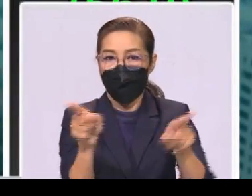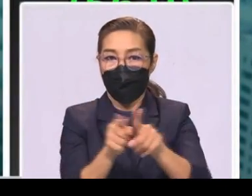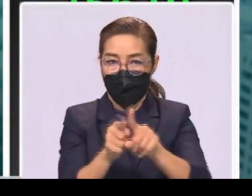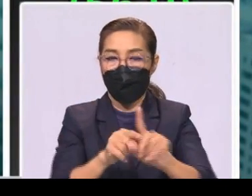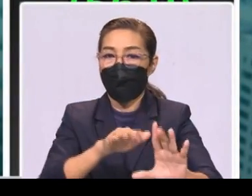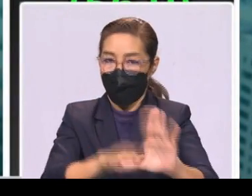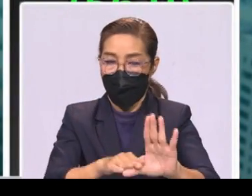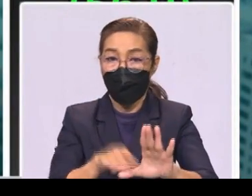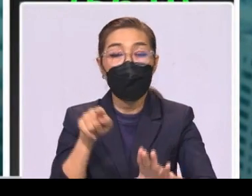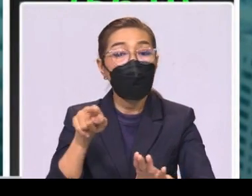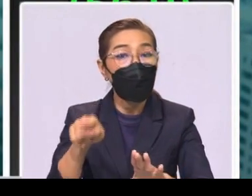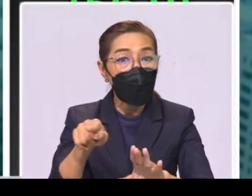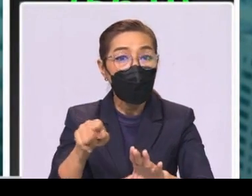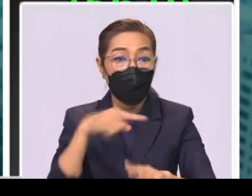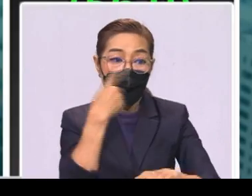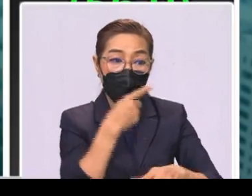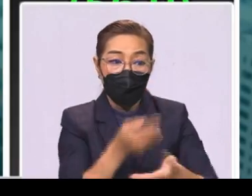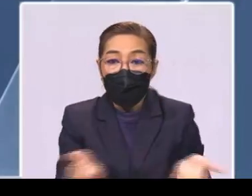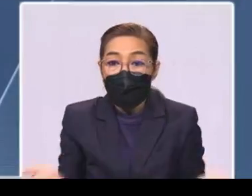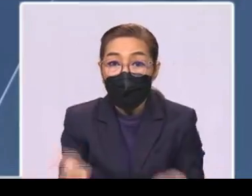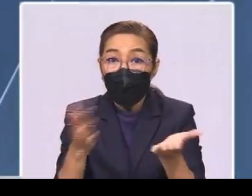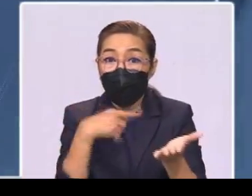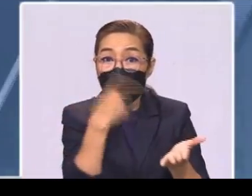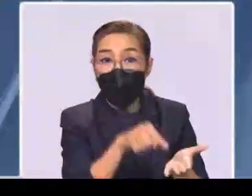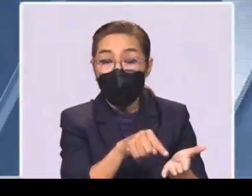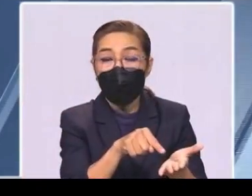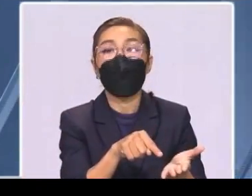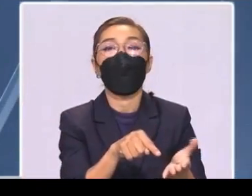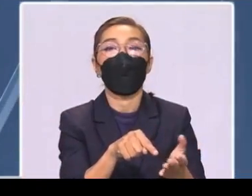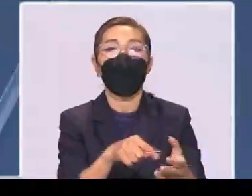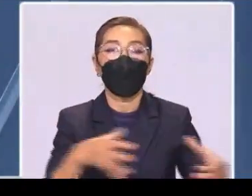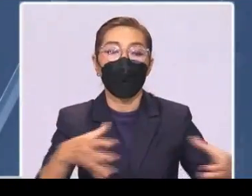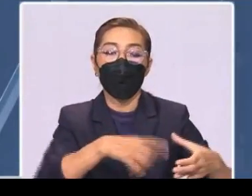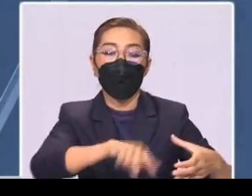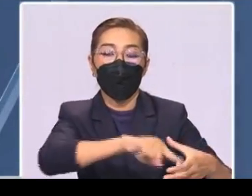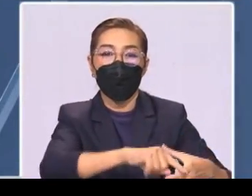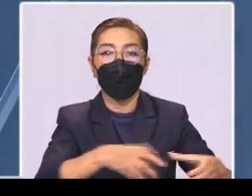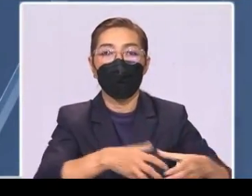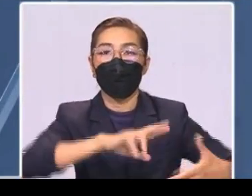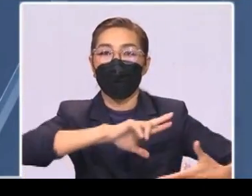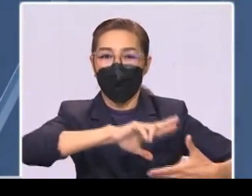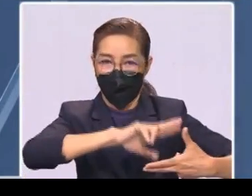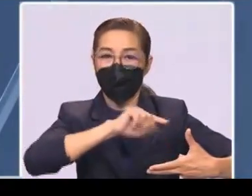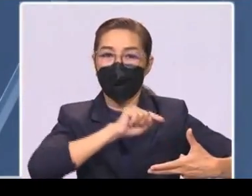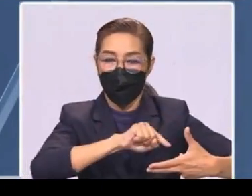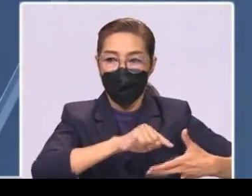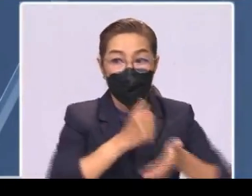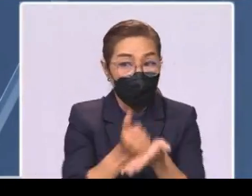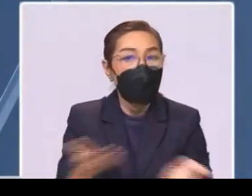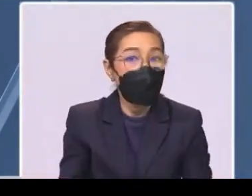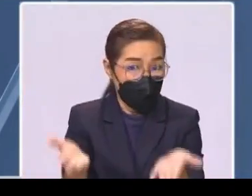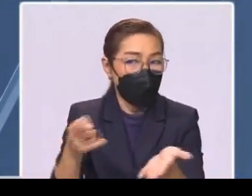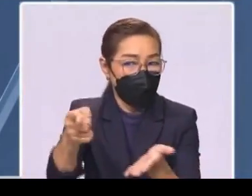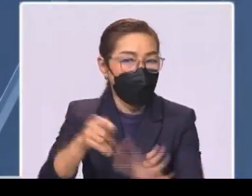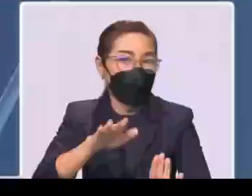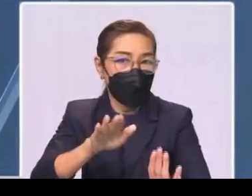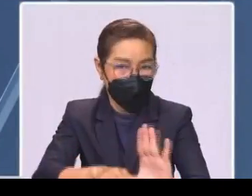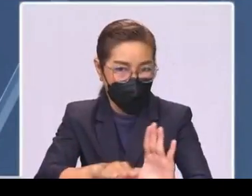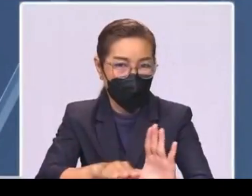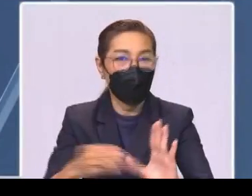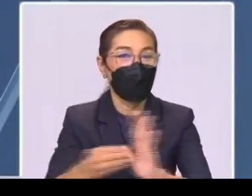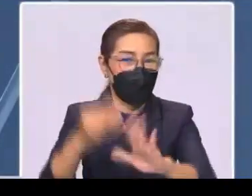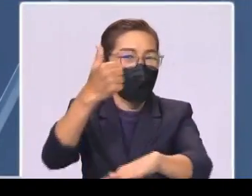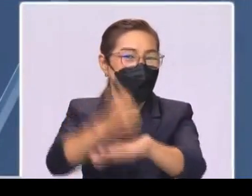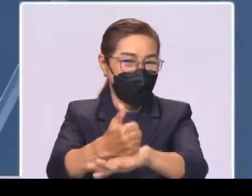การสนับสนุนนะฮะต้องบอกว่าโดยการสนับสนุนของพรรคพลังประชารัฐอืมนะพรรคพลังประชารัฐค่ะ